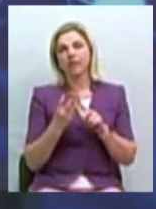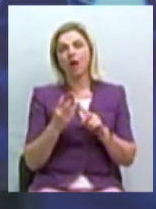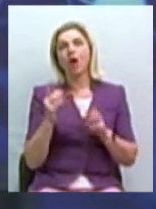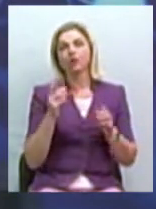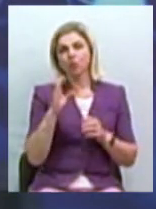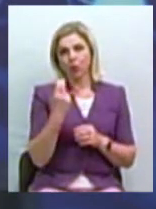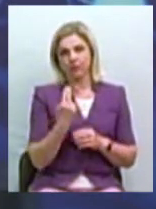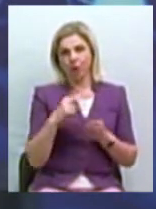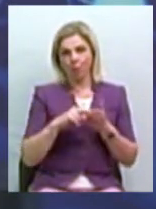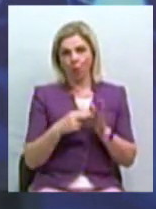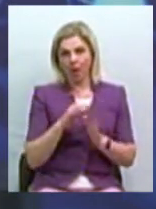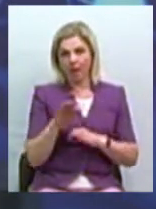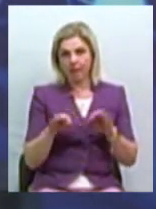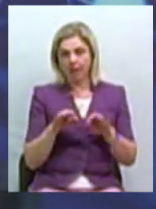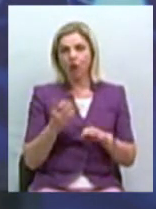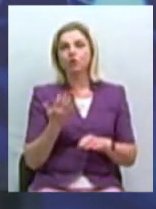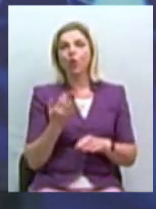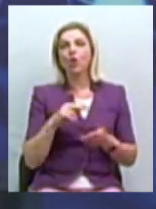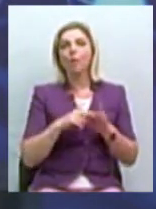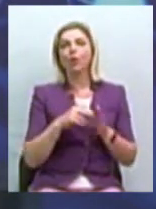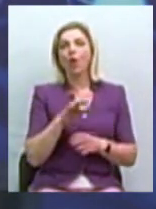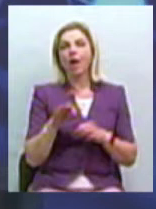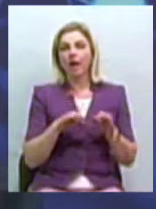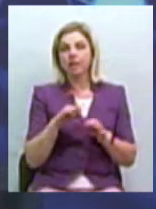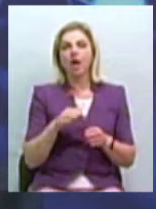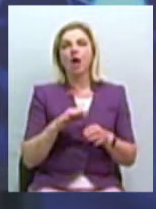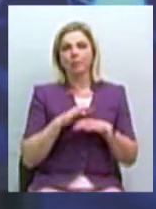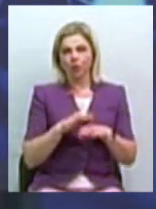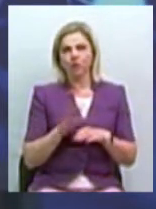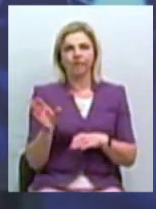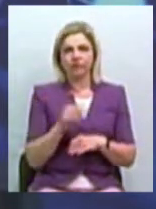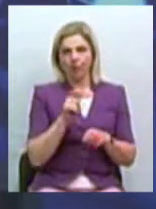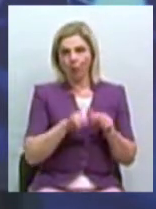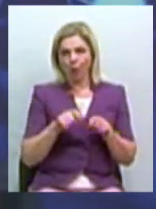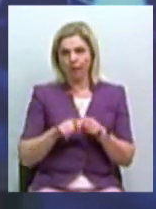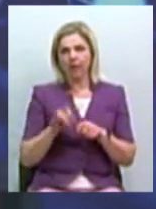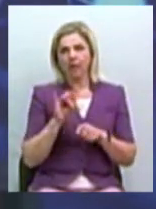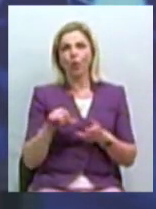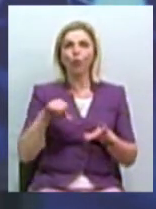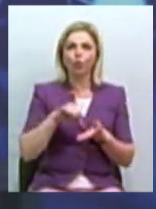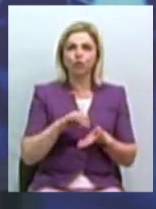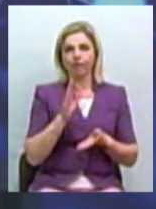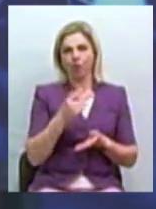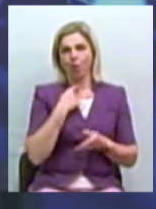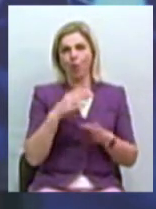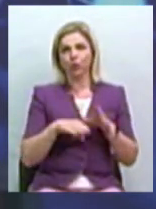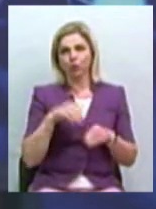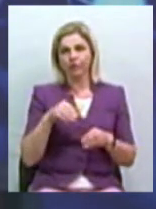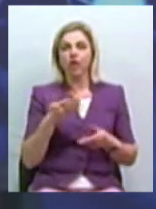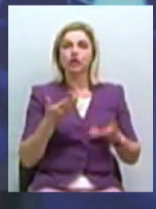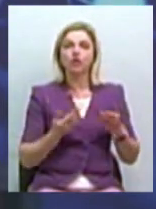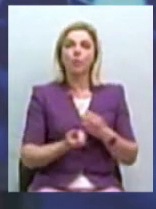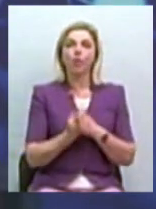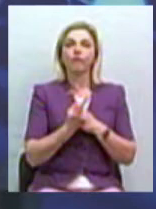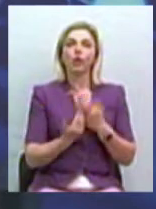проекти. Скільки проєктів пройшли всі перевірки і беруть участь у голосуванні? Чи з'явились нові правила